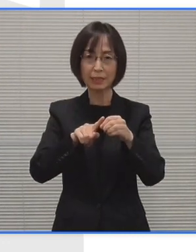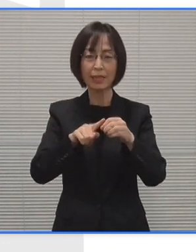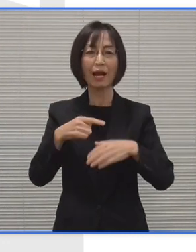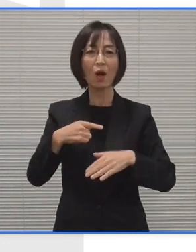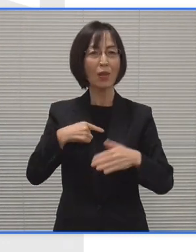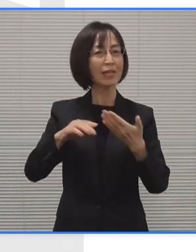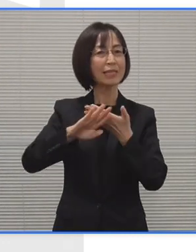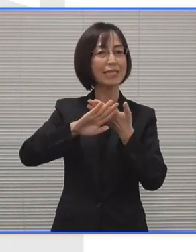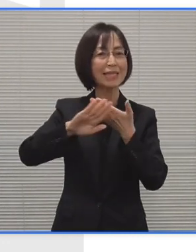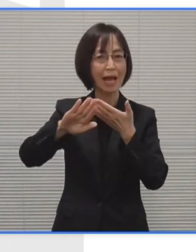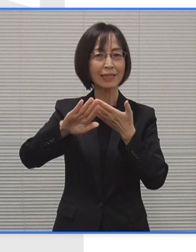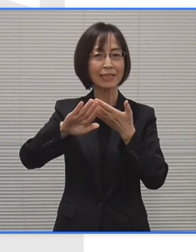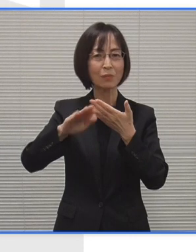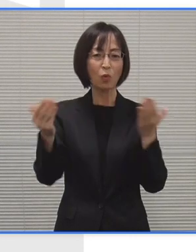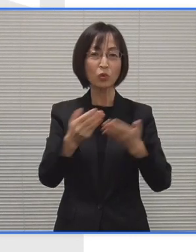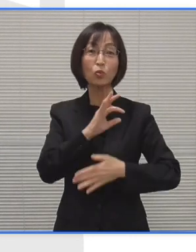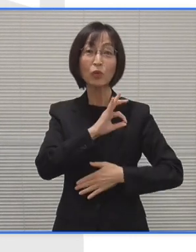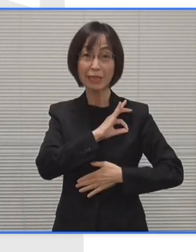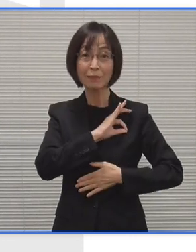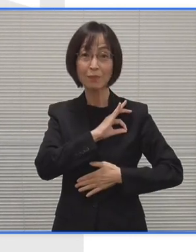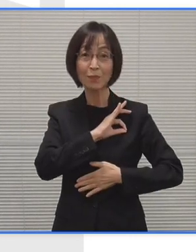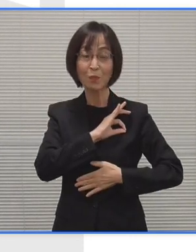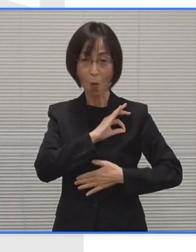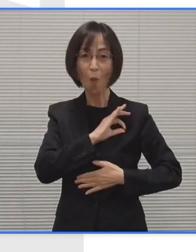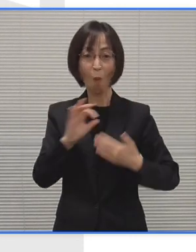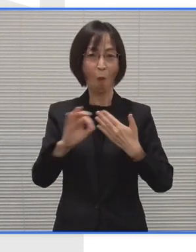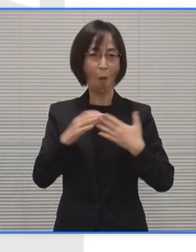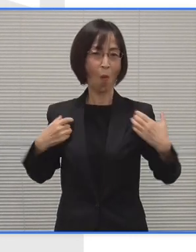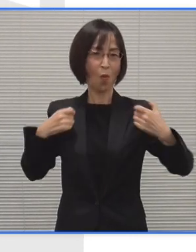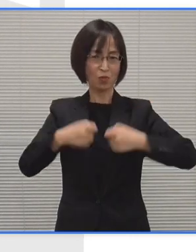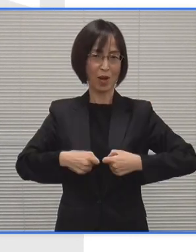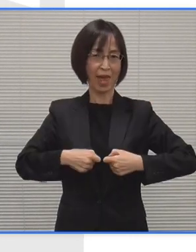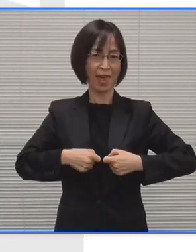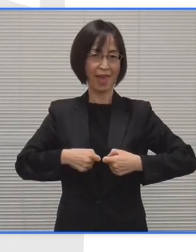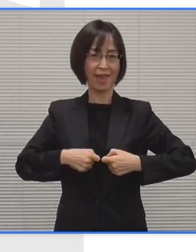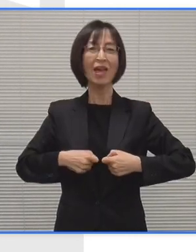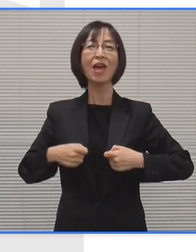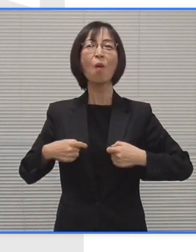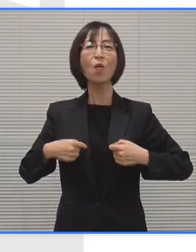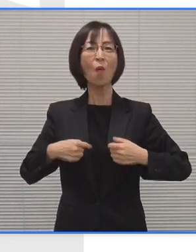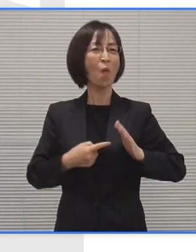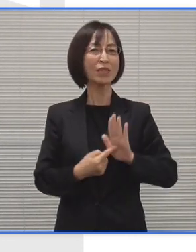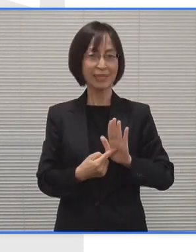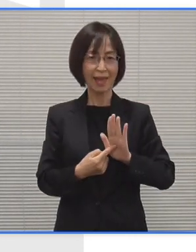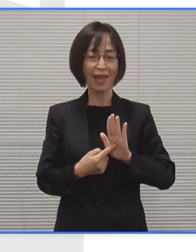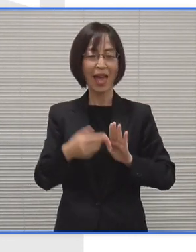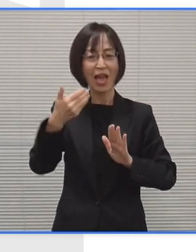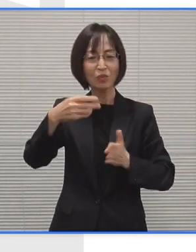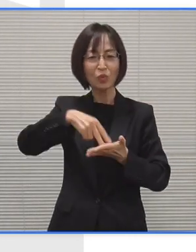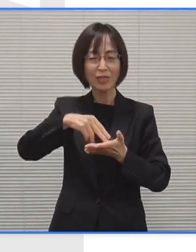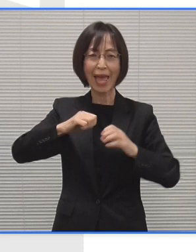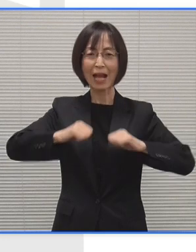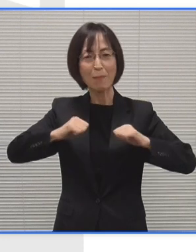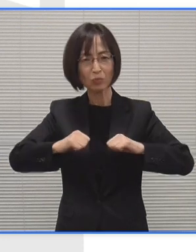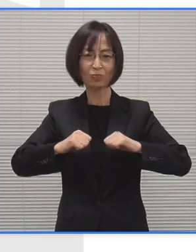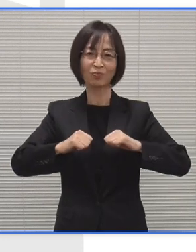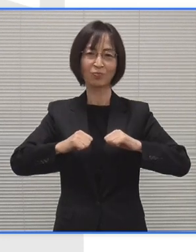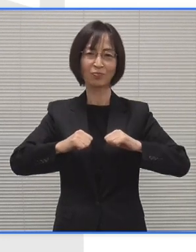私以外にも職員もコスプレをしてですね、区として頑張っていくぞという